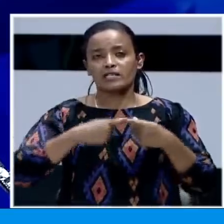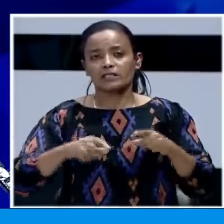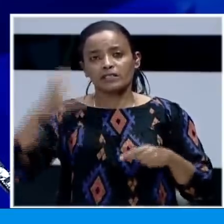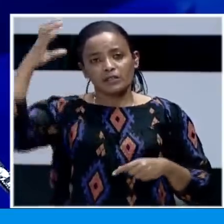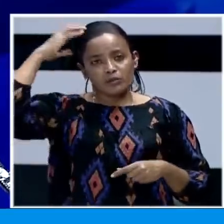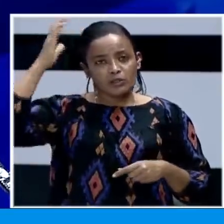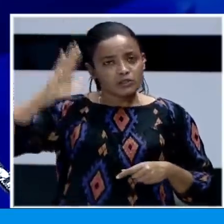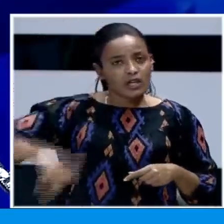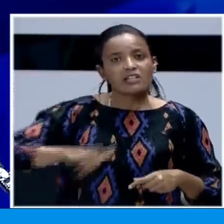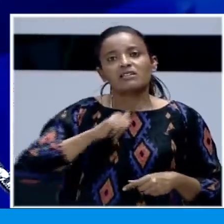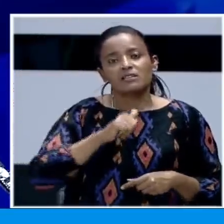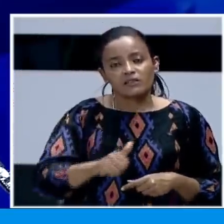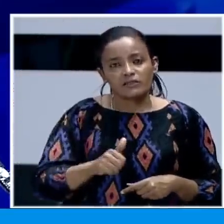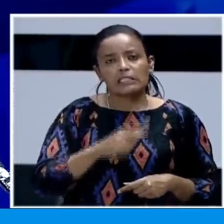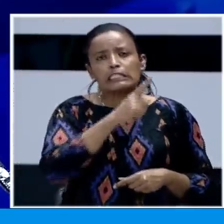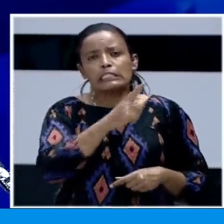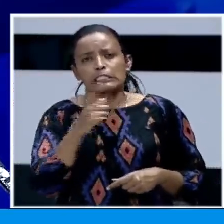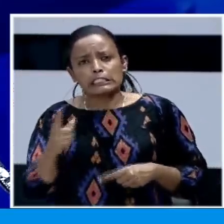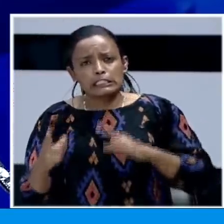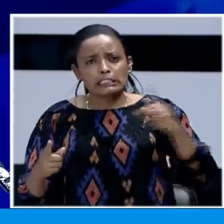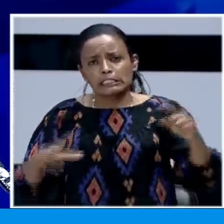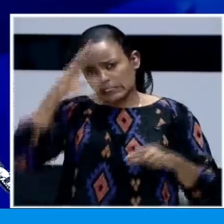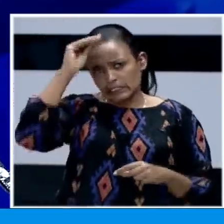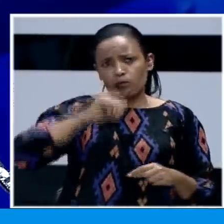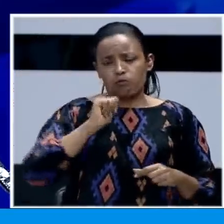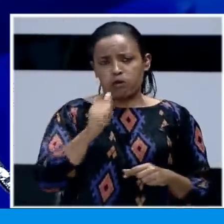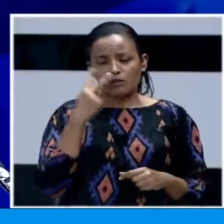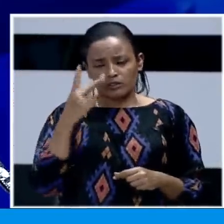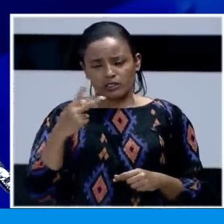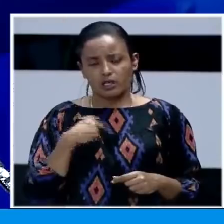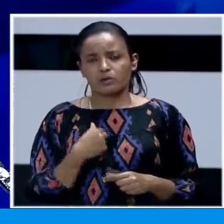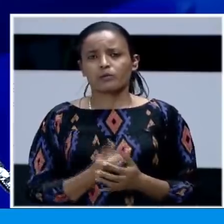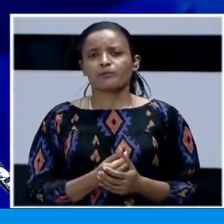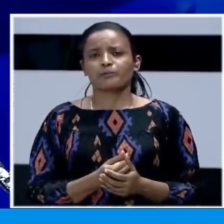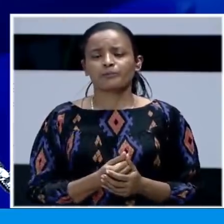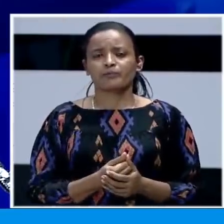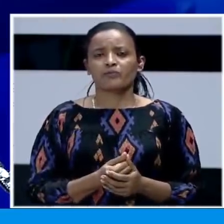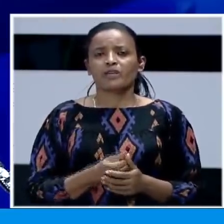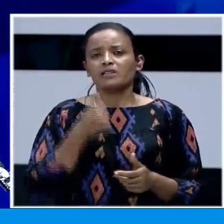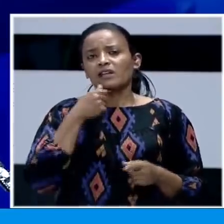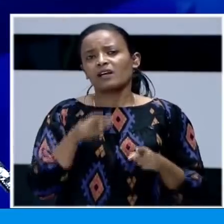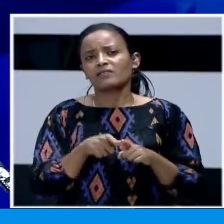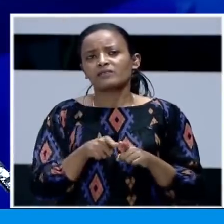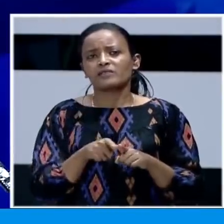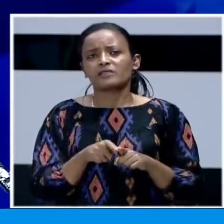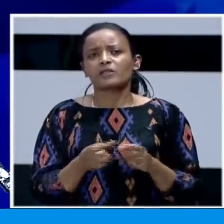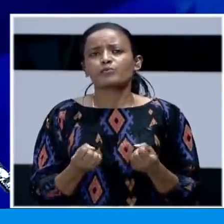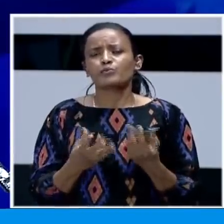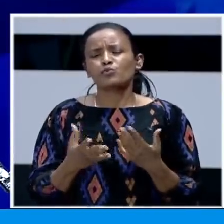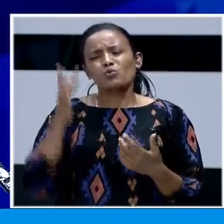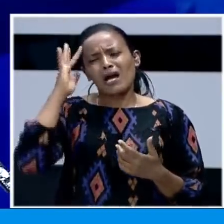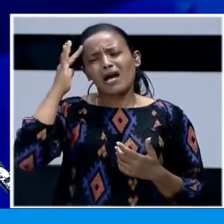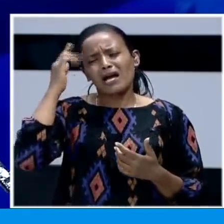نمنجس زغدف تغيرو يكونن كسر زغبا حد حد سون وعلو يو كر زولو تزا حفتنا زيا كندي على حساب زنبرا